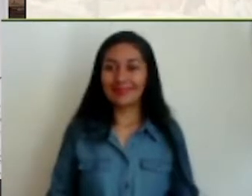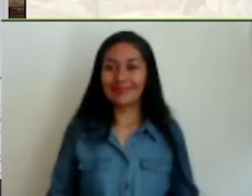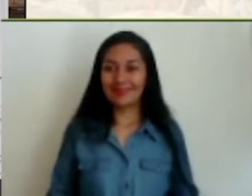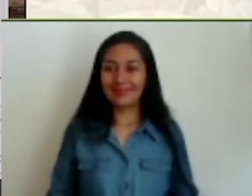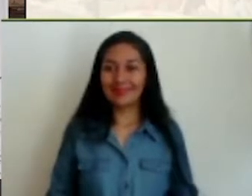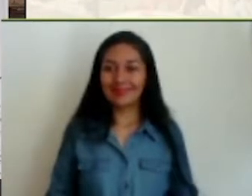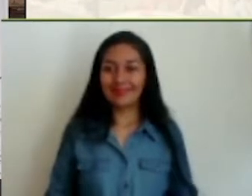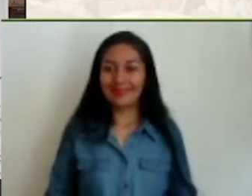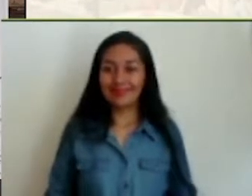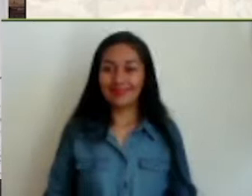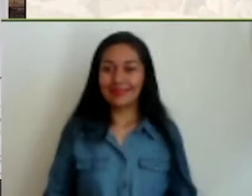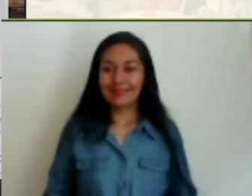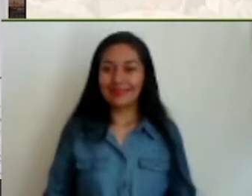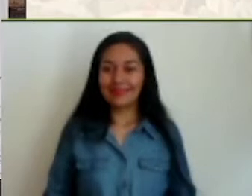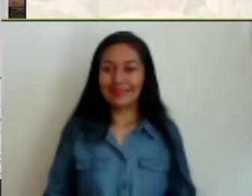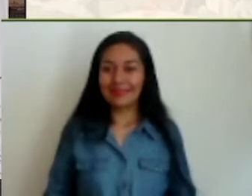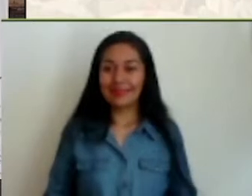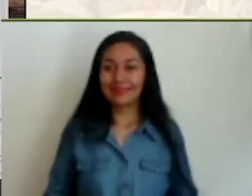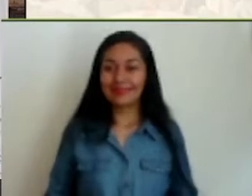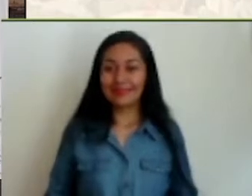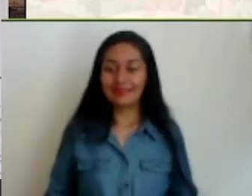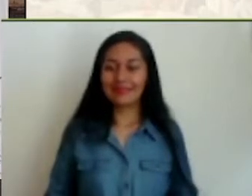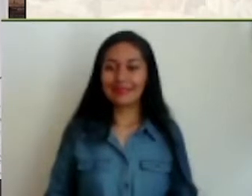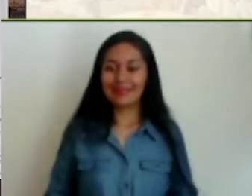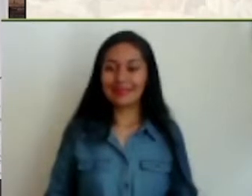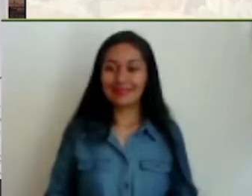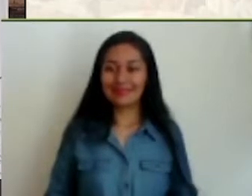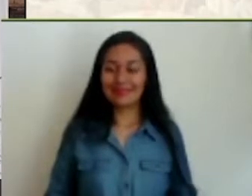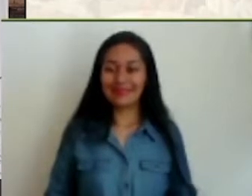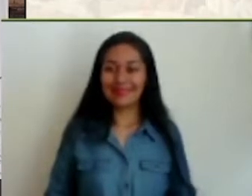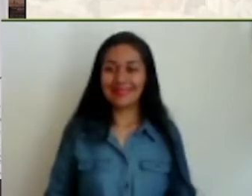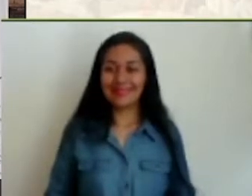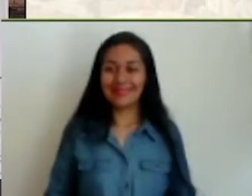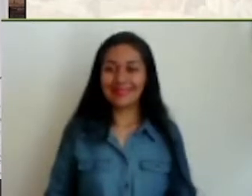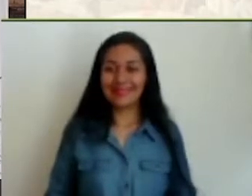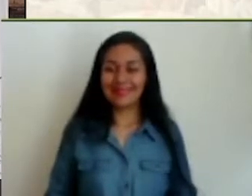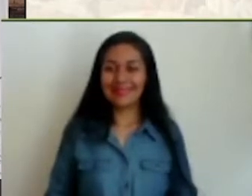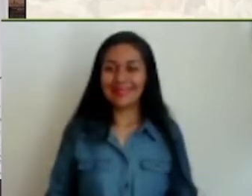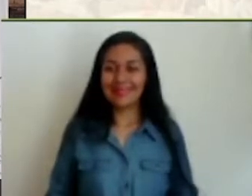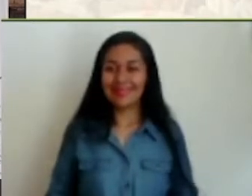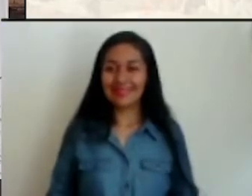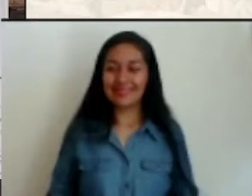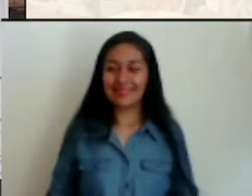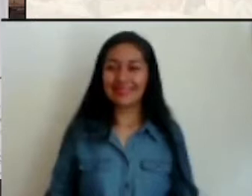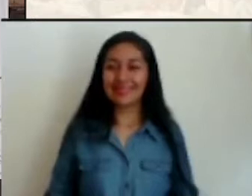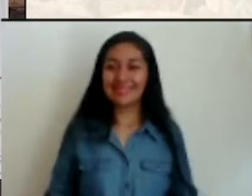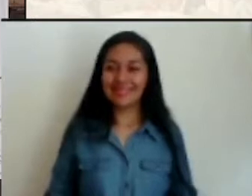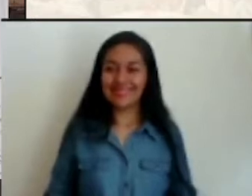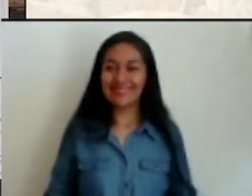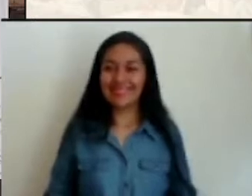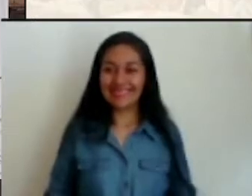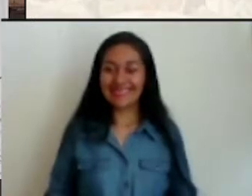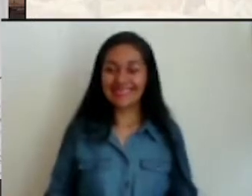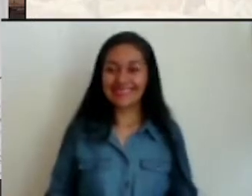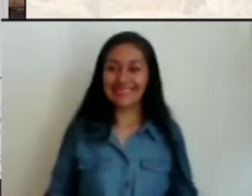prassi per le provenienze dal Levante, doveva espletare l'abituale periodo di quarantena nel canale di Poveglia. La notizia